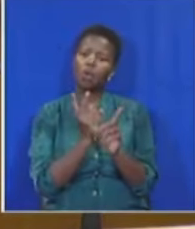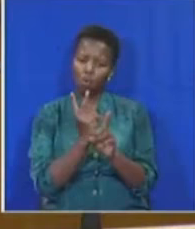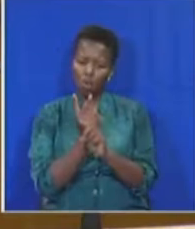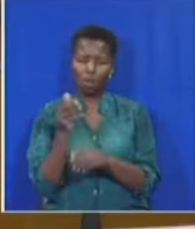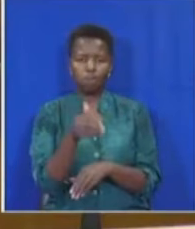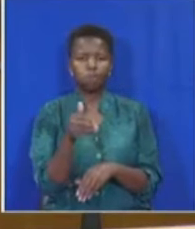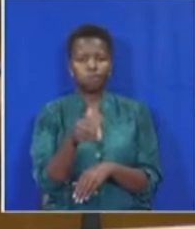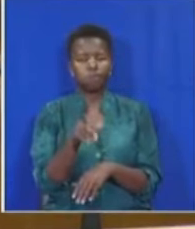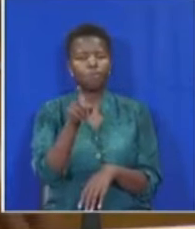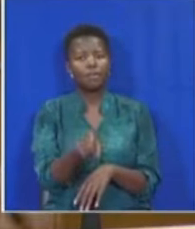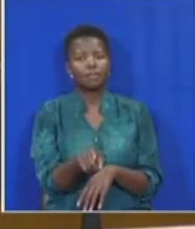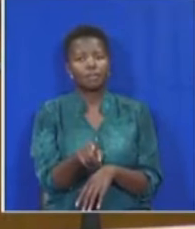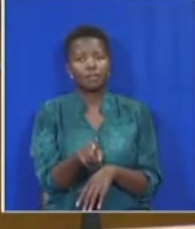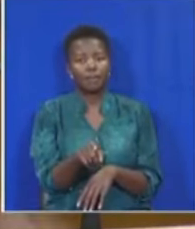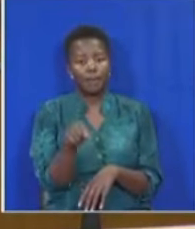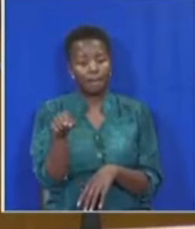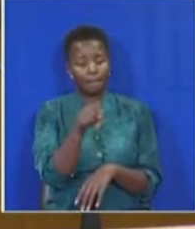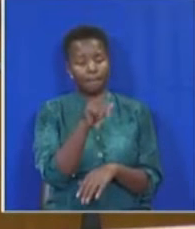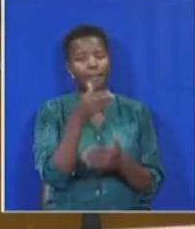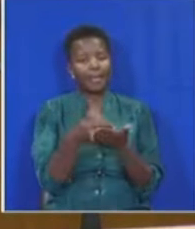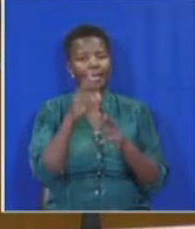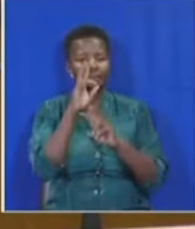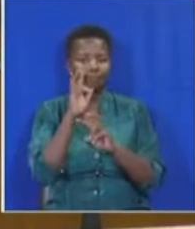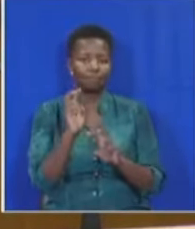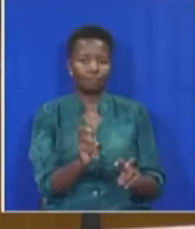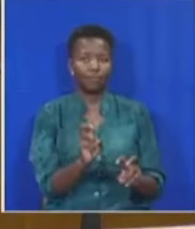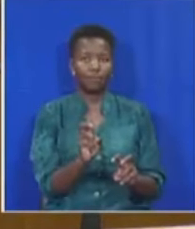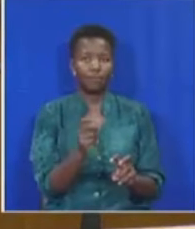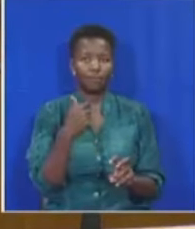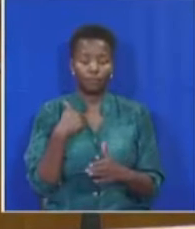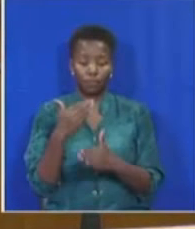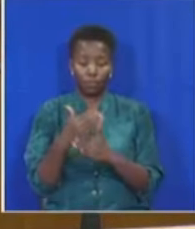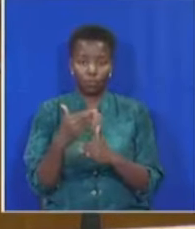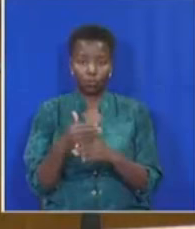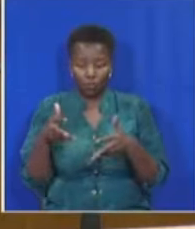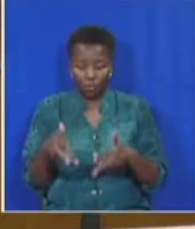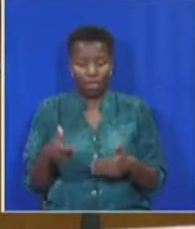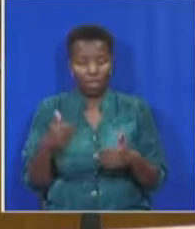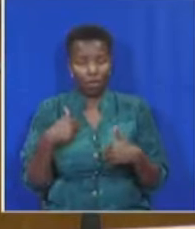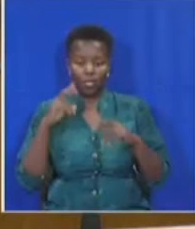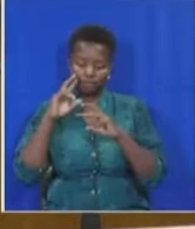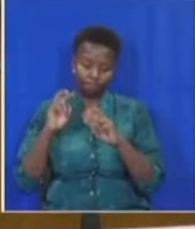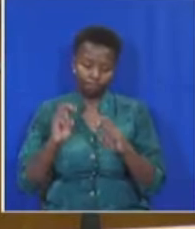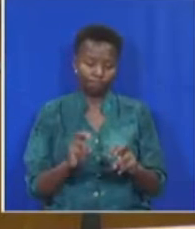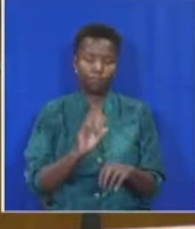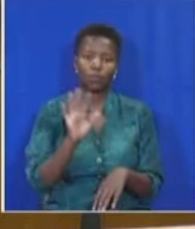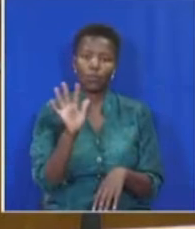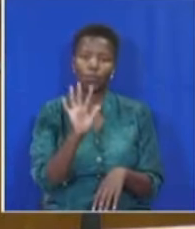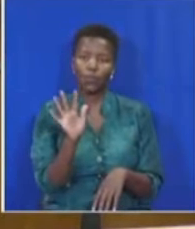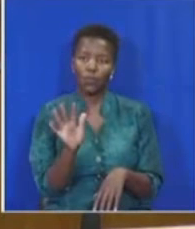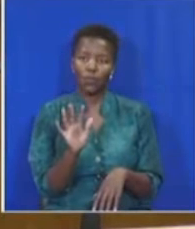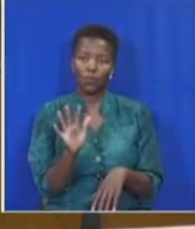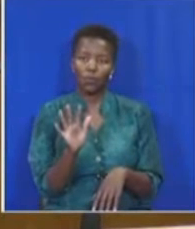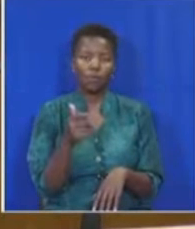ukuphanda thina apha umsebenzi wethu asilophando asinqweneli ke ukukhutshwa